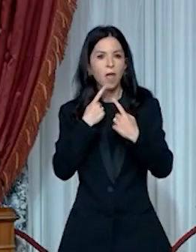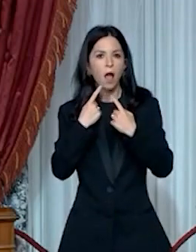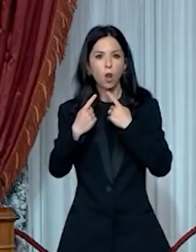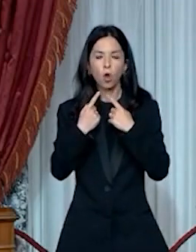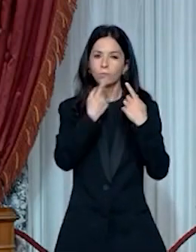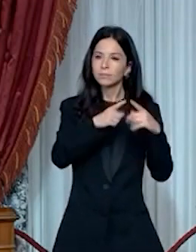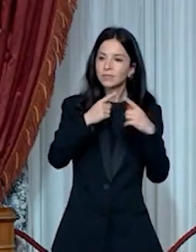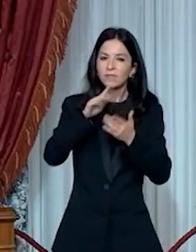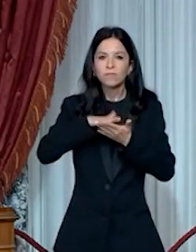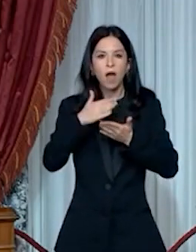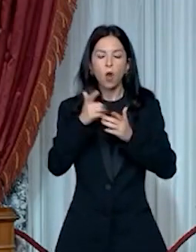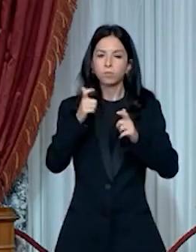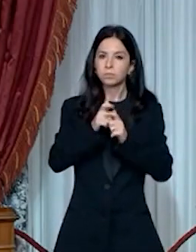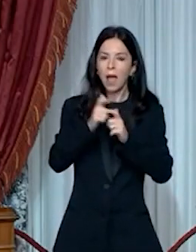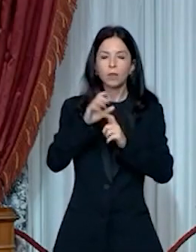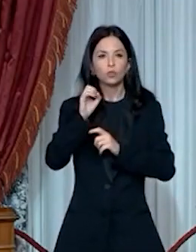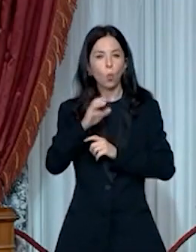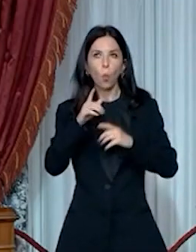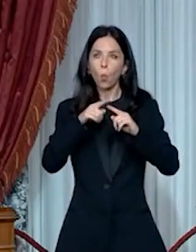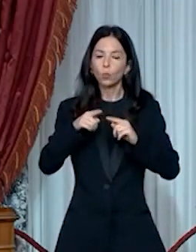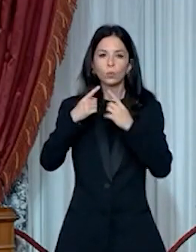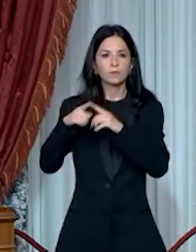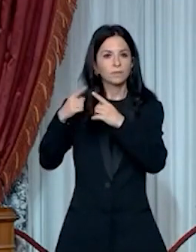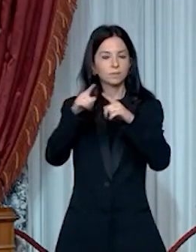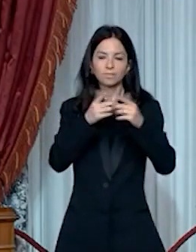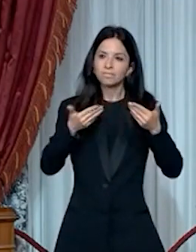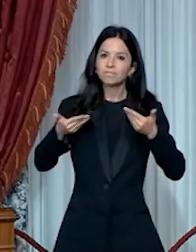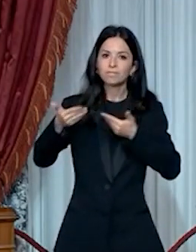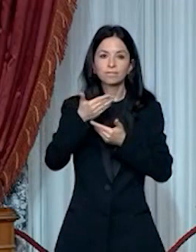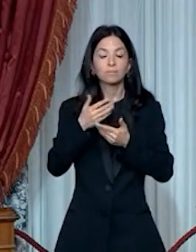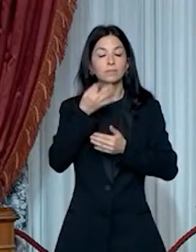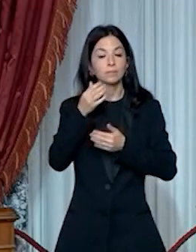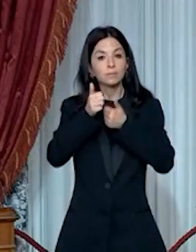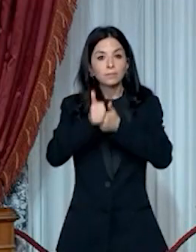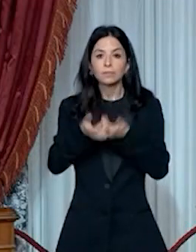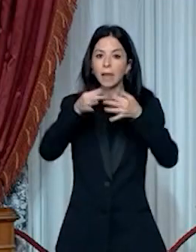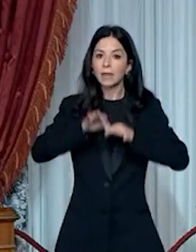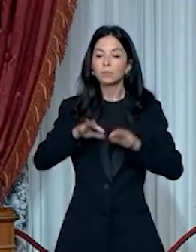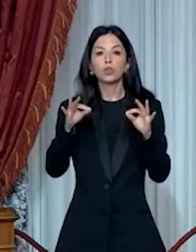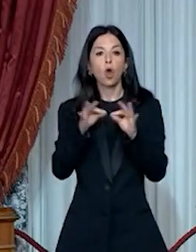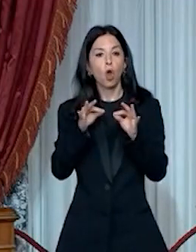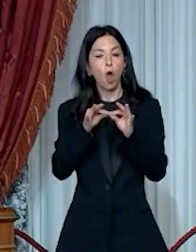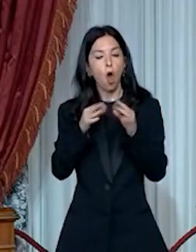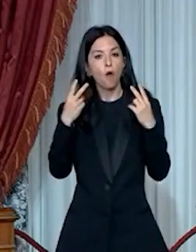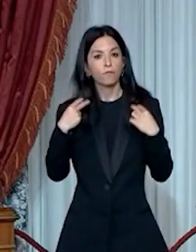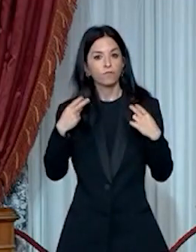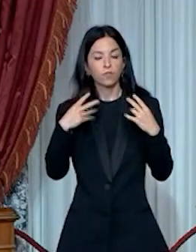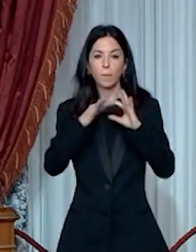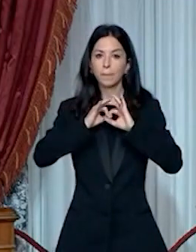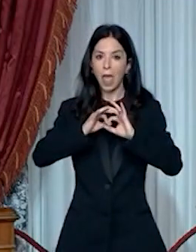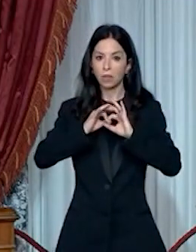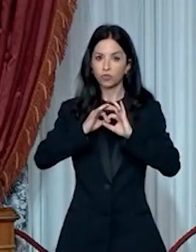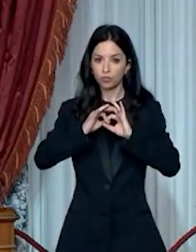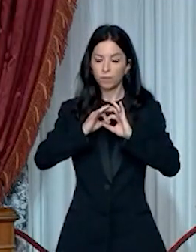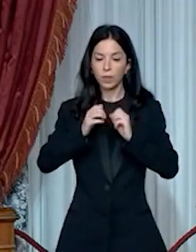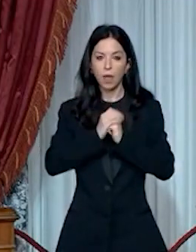di valori tra paesi e culture sulla base del rispetto dei principi fondamentali della convivenza pacifica.